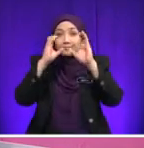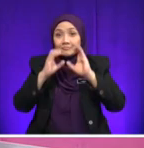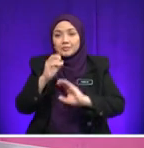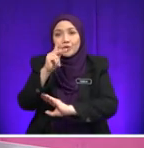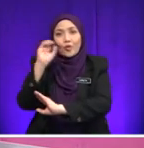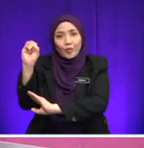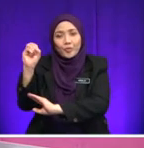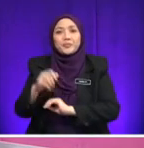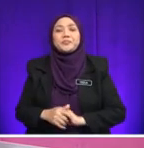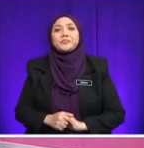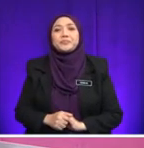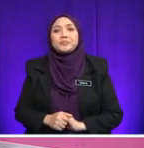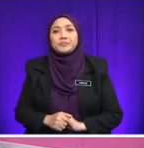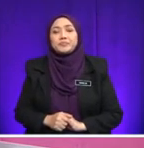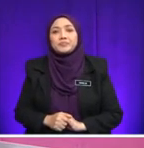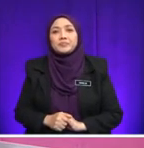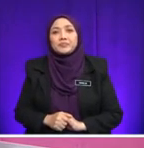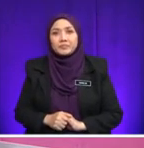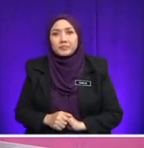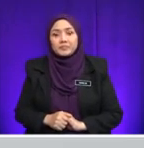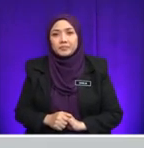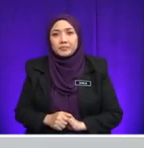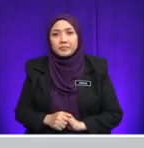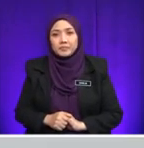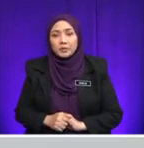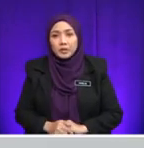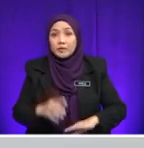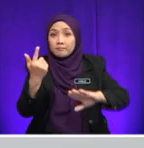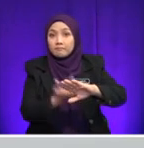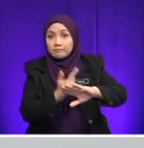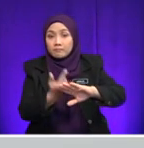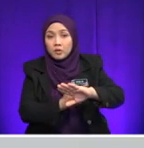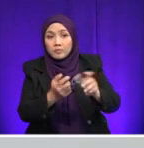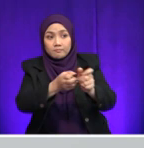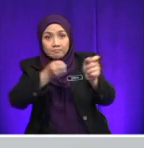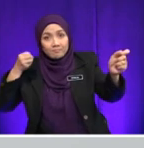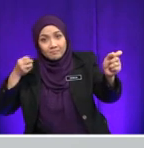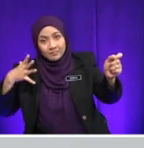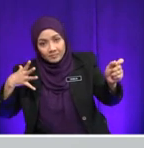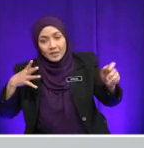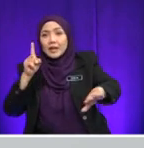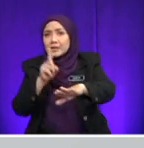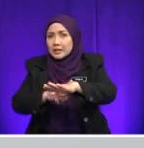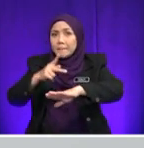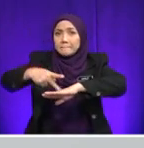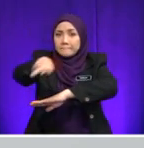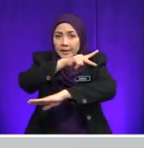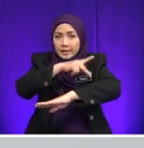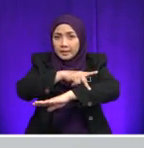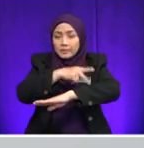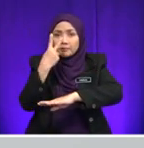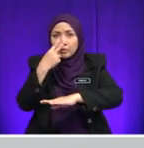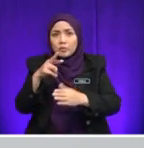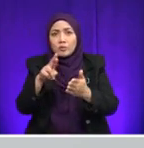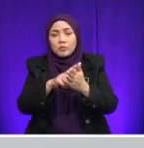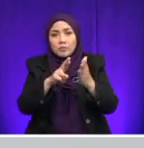diberikan pada hari ini adalah Farid menjalani latihan memanah di sebuah Padang raja di bawah menunjukkan